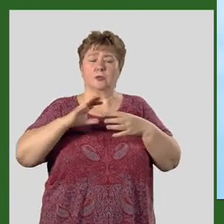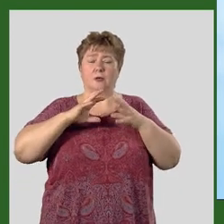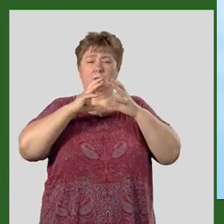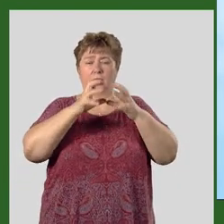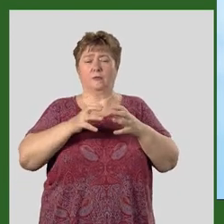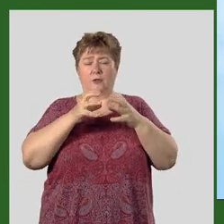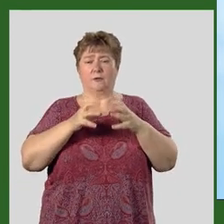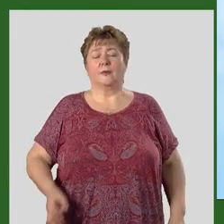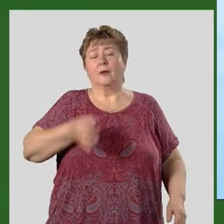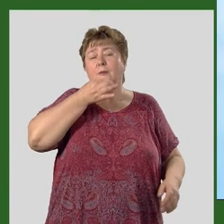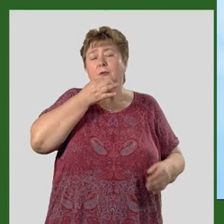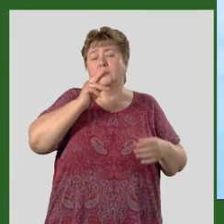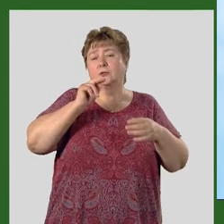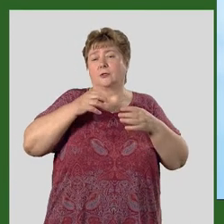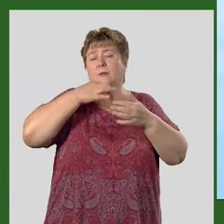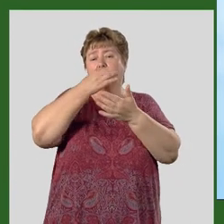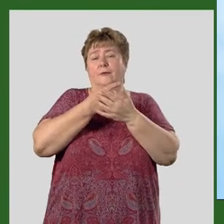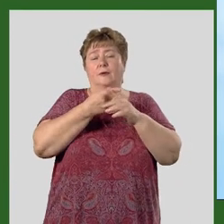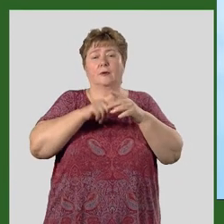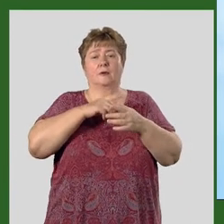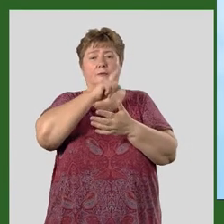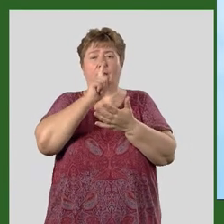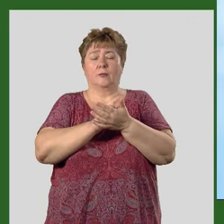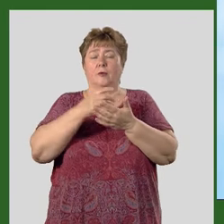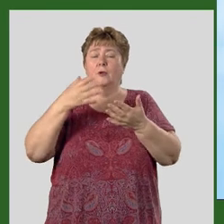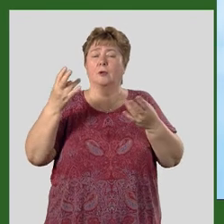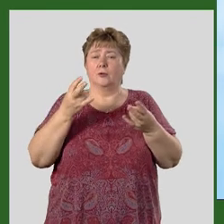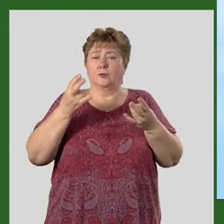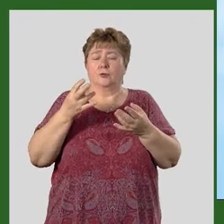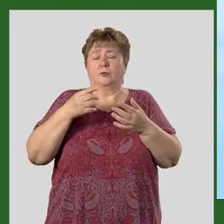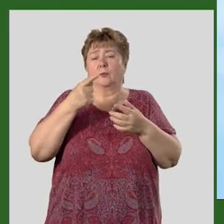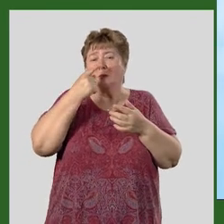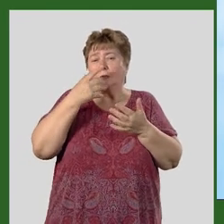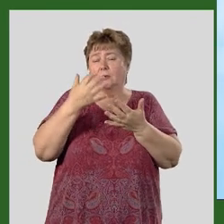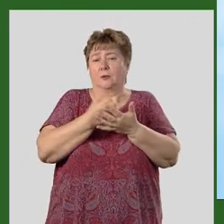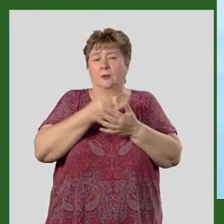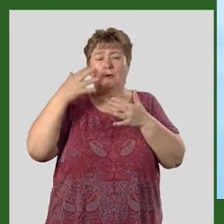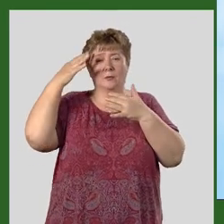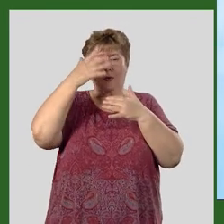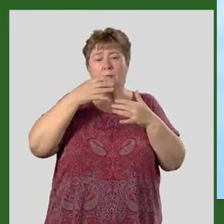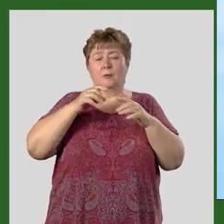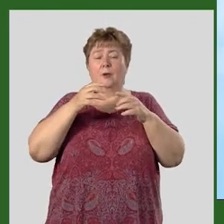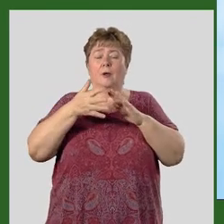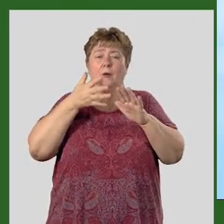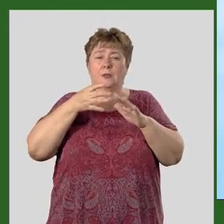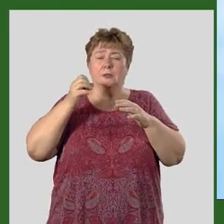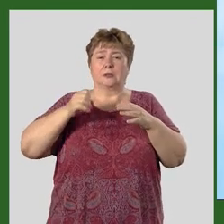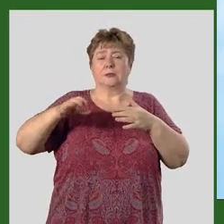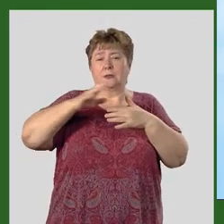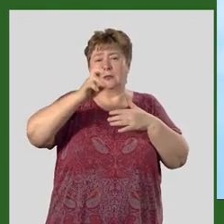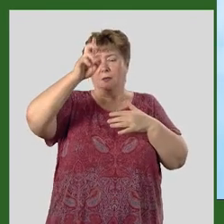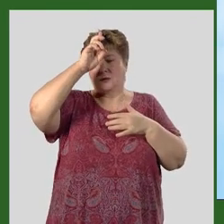мире? Прежде чем ответить на этот вопрос, давайте определимся с близкими по смыслу понятиями. Страна